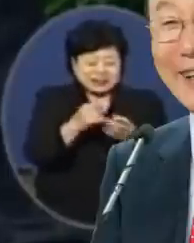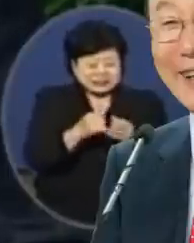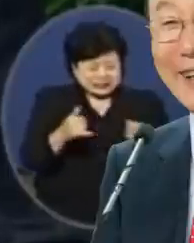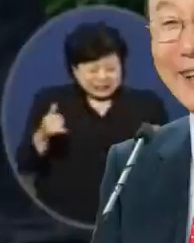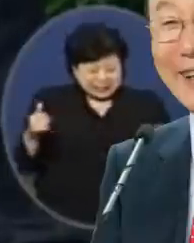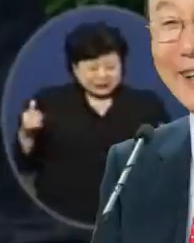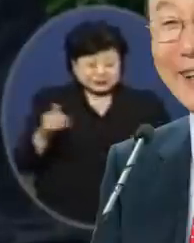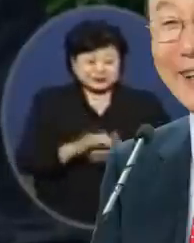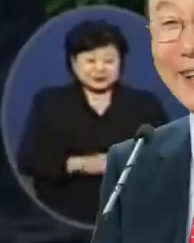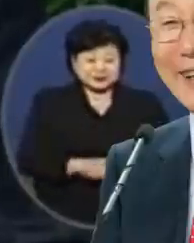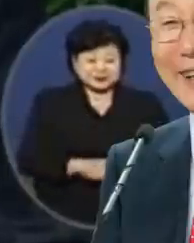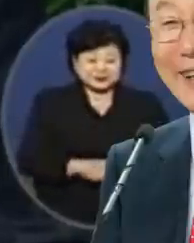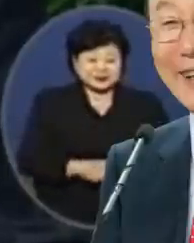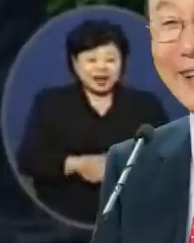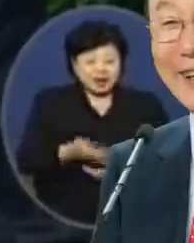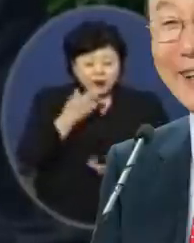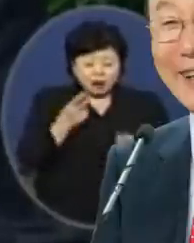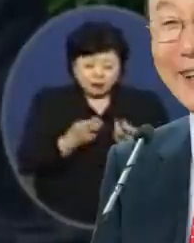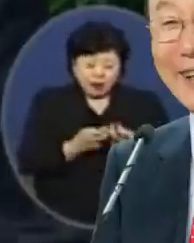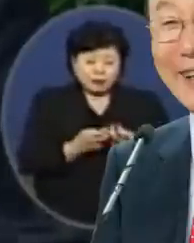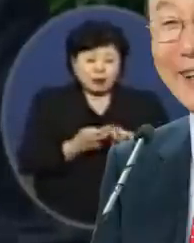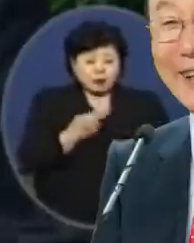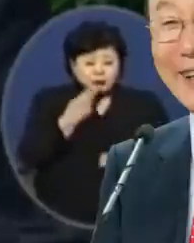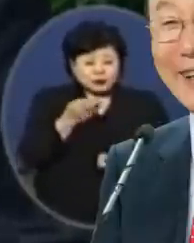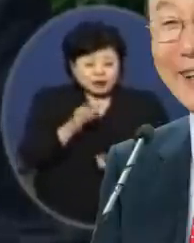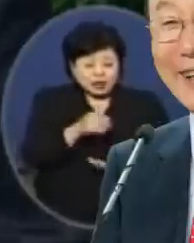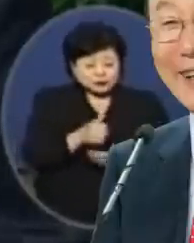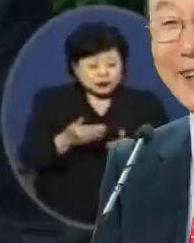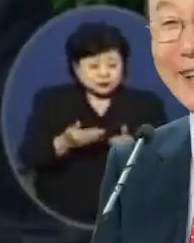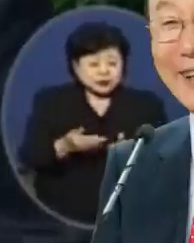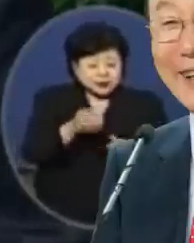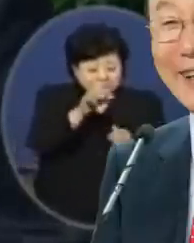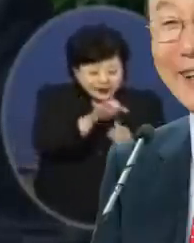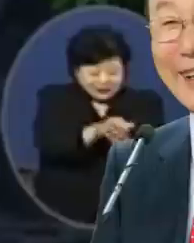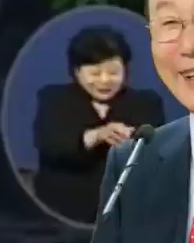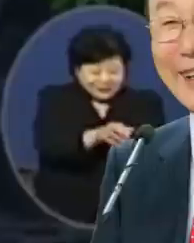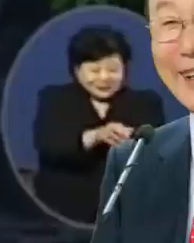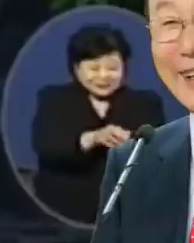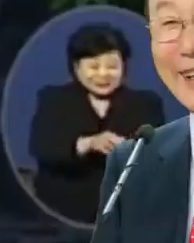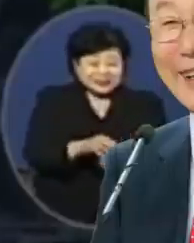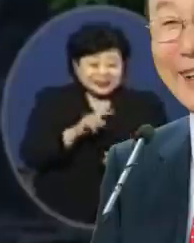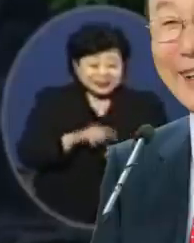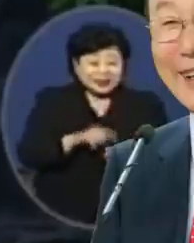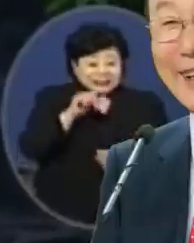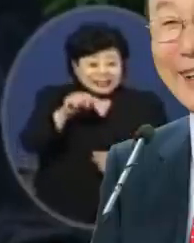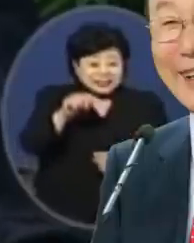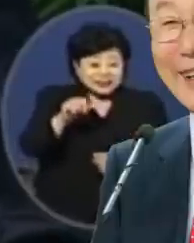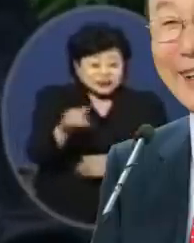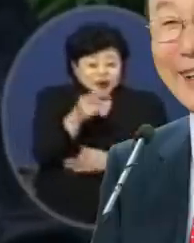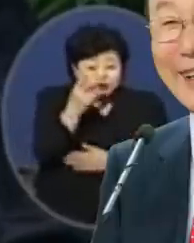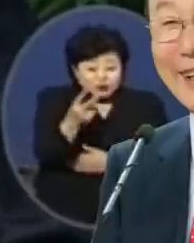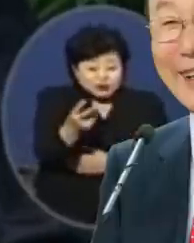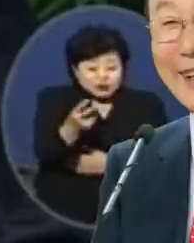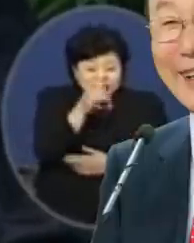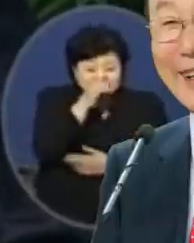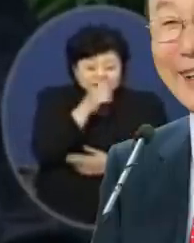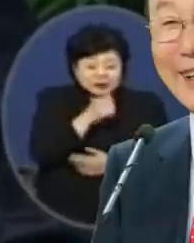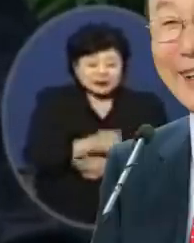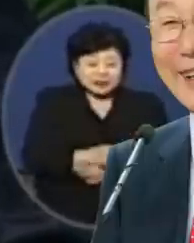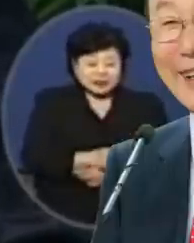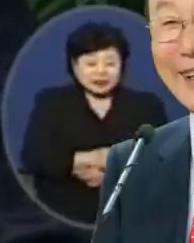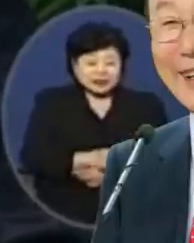사람을 먹일 도리가 없을 것 같으나 보리떡 5개와 물고기 2마리가 있으니 이걸 가지고 뭘 해보실 수